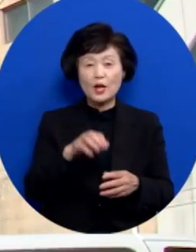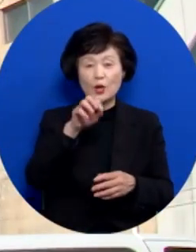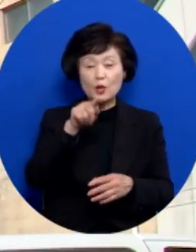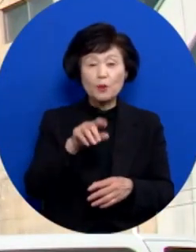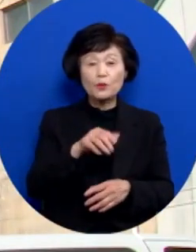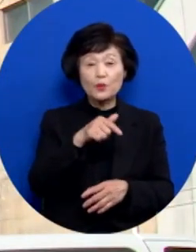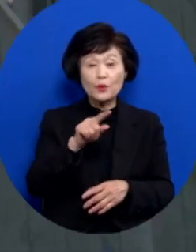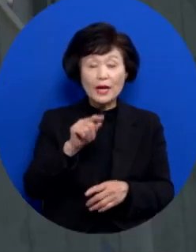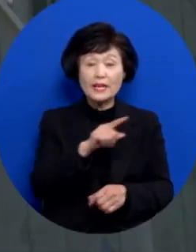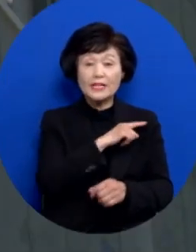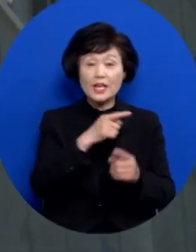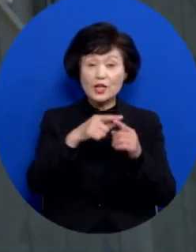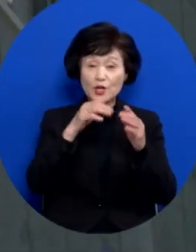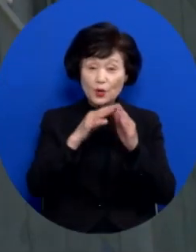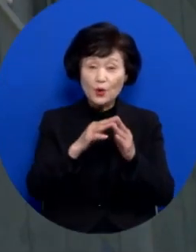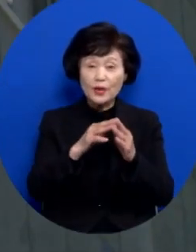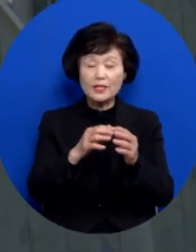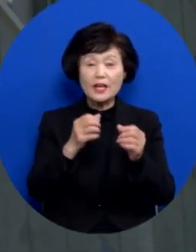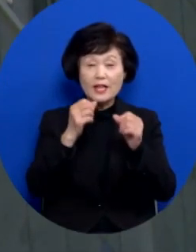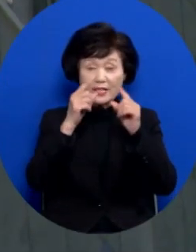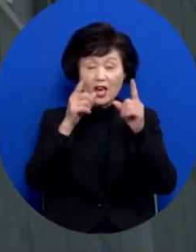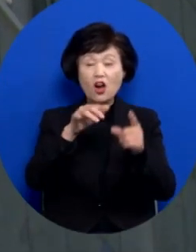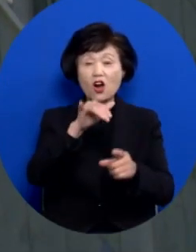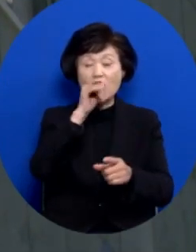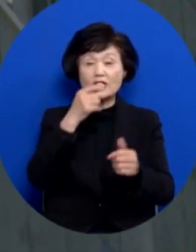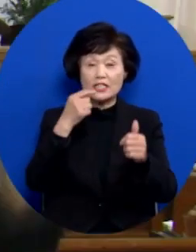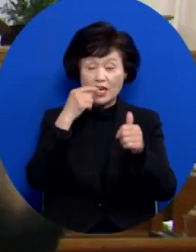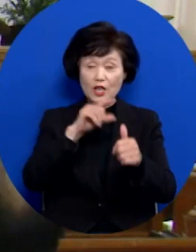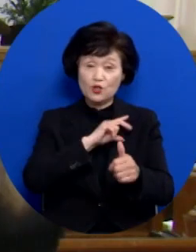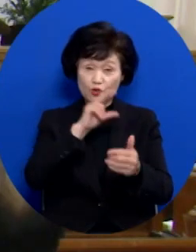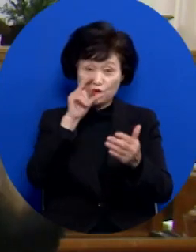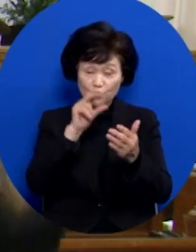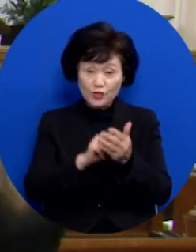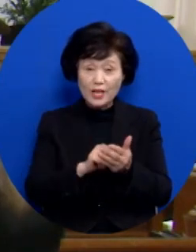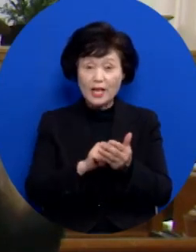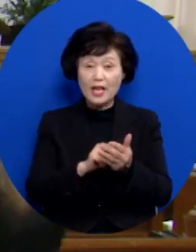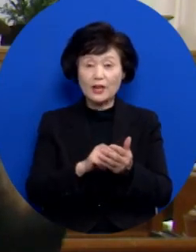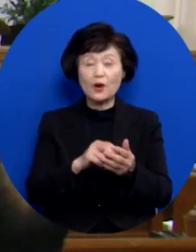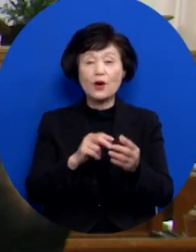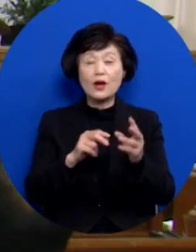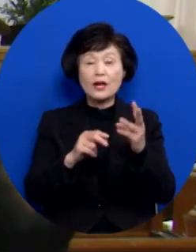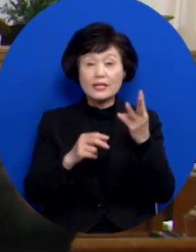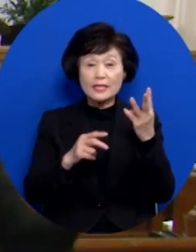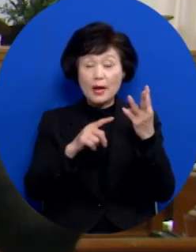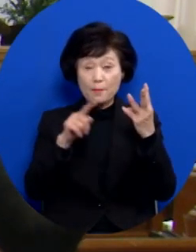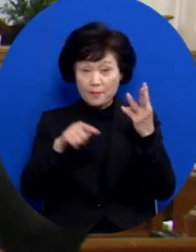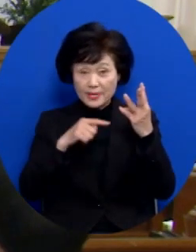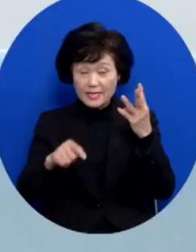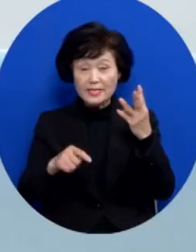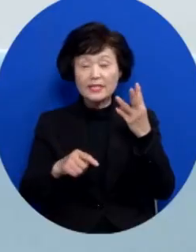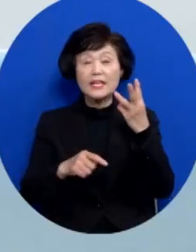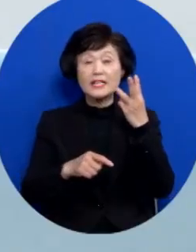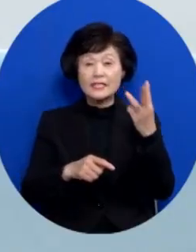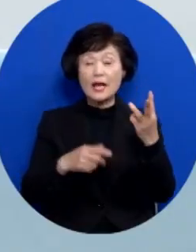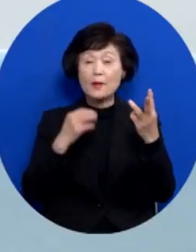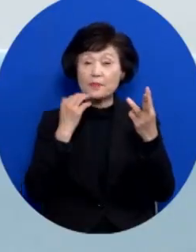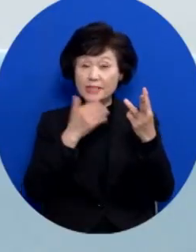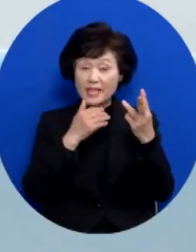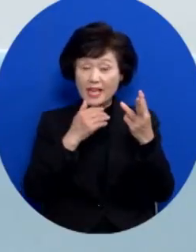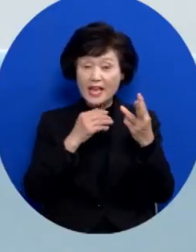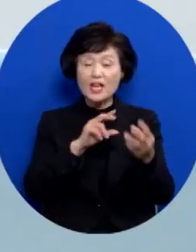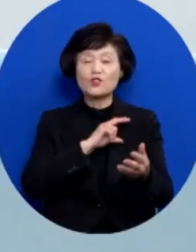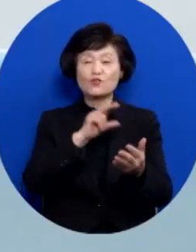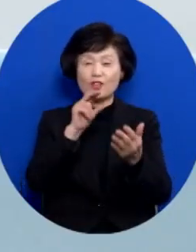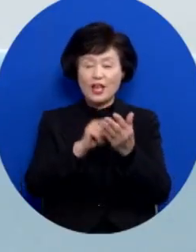풍각제일교회는 부흥 깨어 있으라라는 주제로 설립 124주년 기념 3인 3색 집회를 개최했습니다. 이번 행사에는 부산